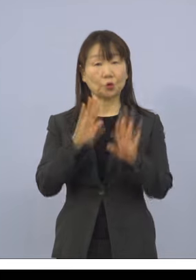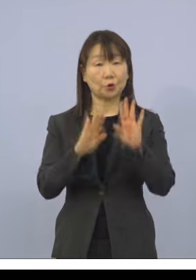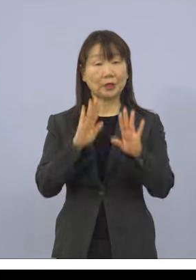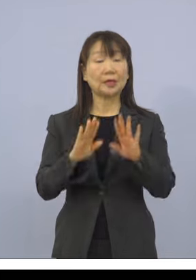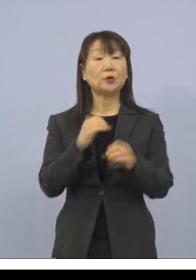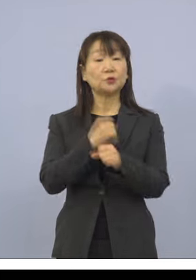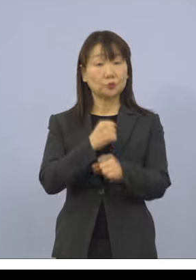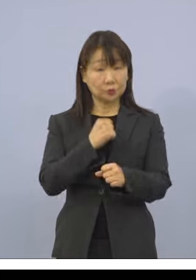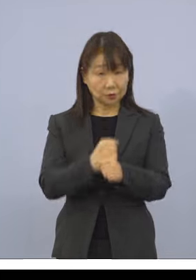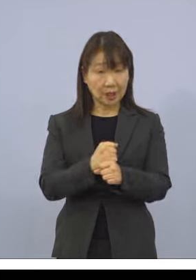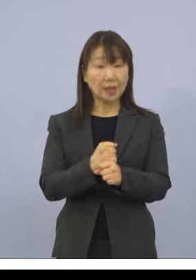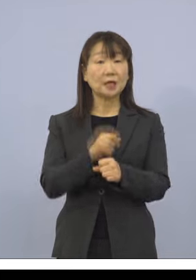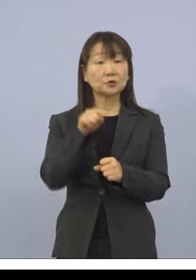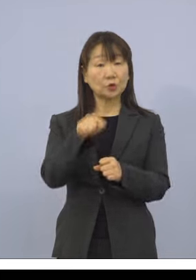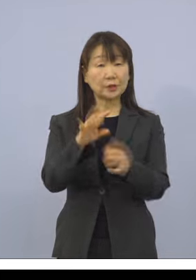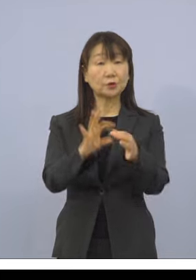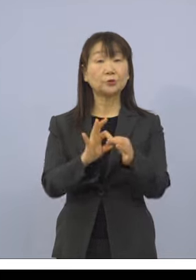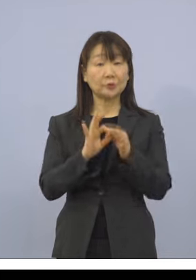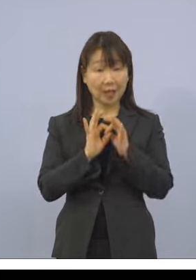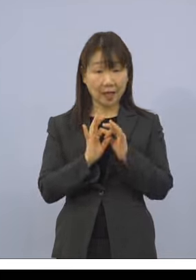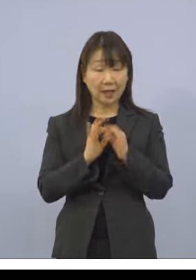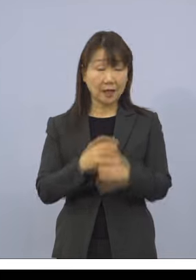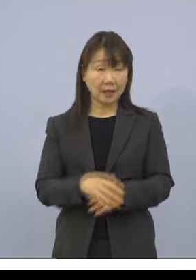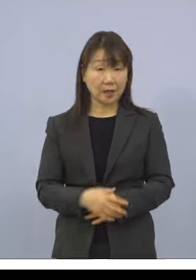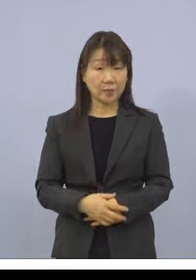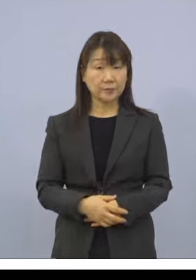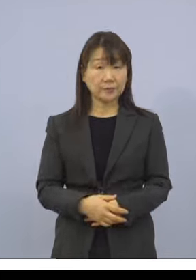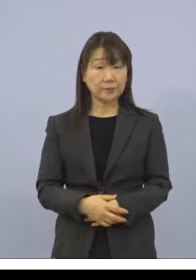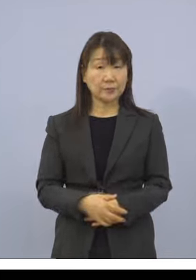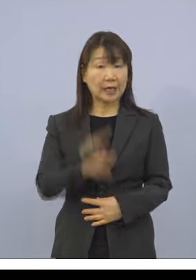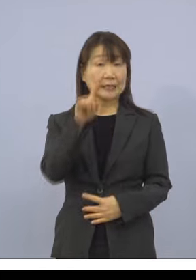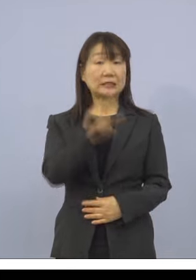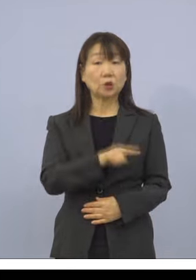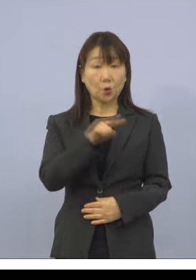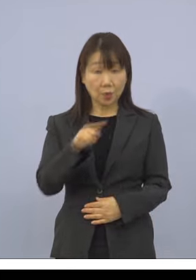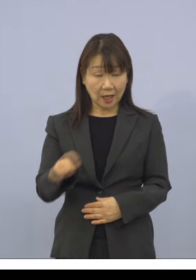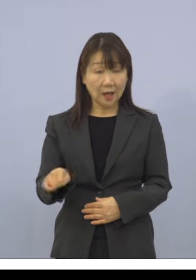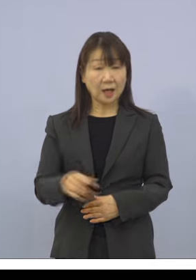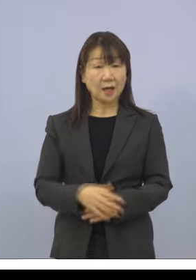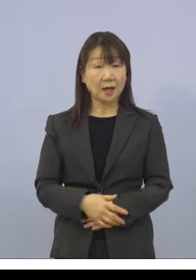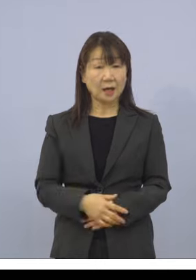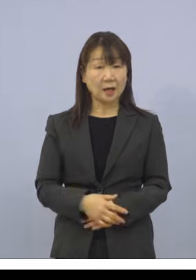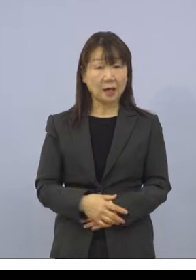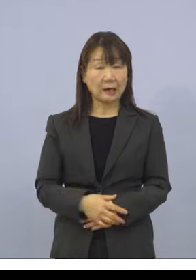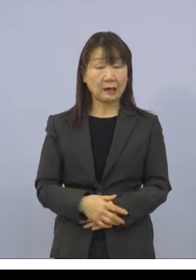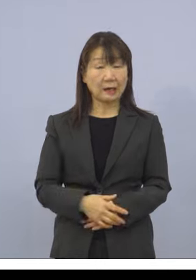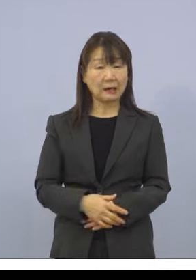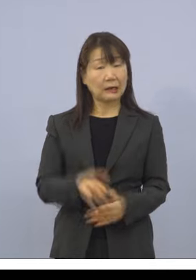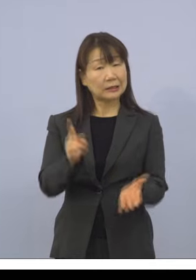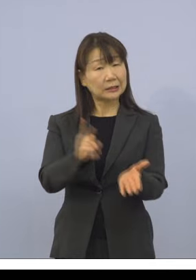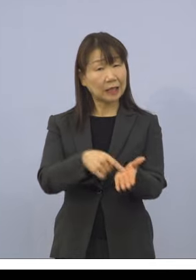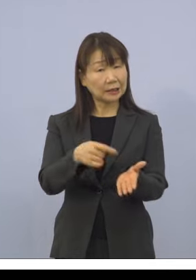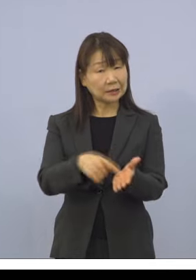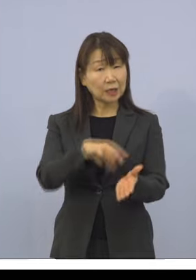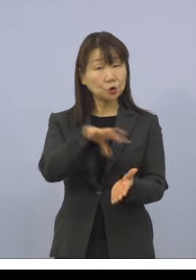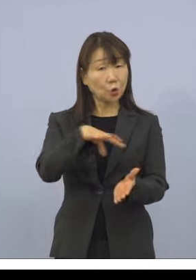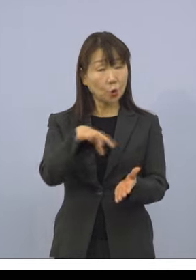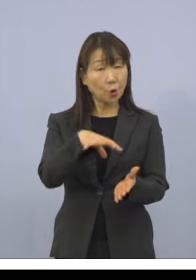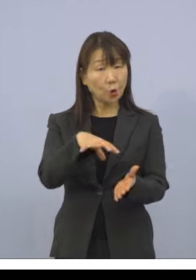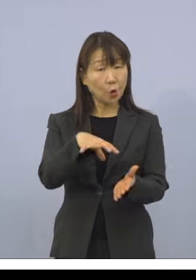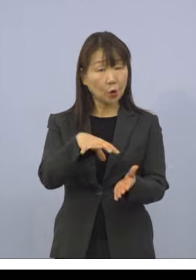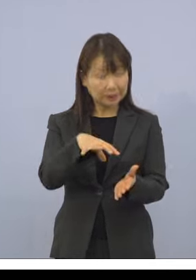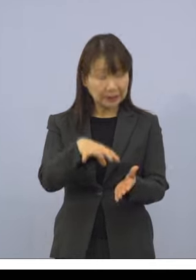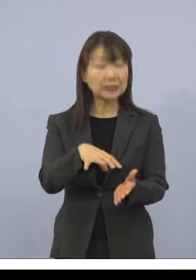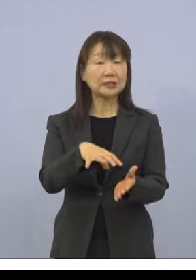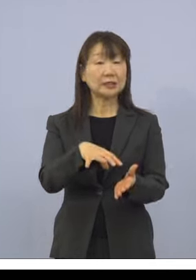あ、そうすることによって、人が足りない部署にですね、集中